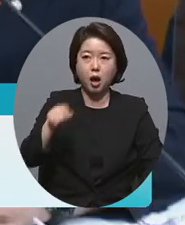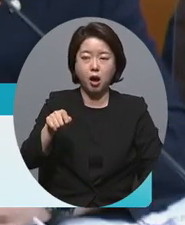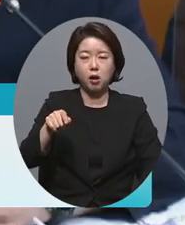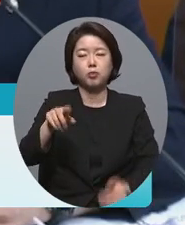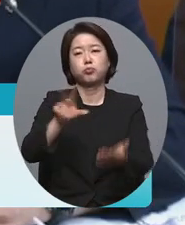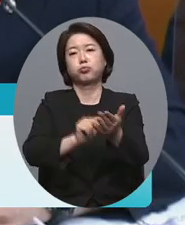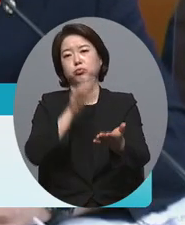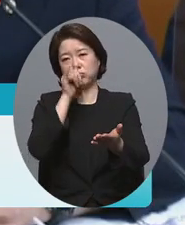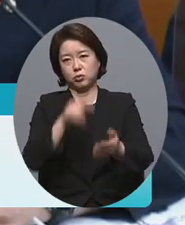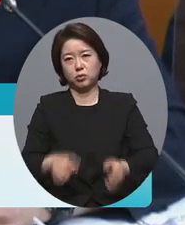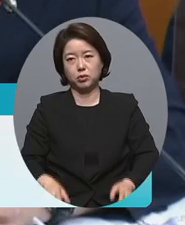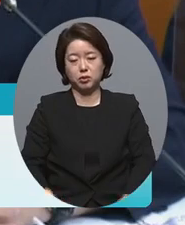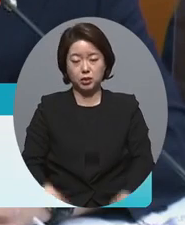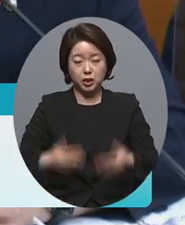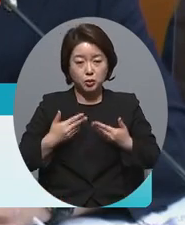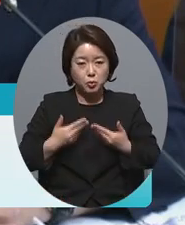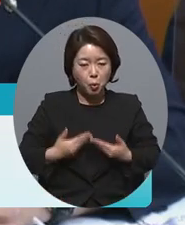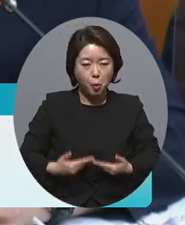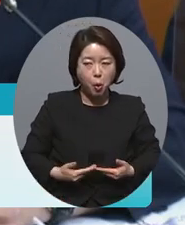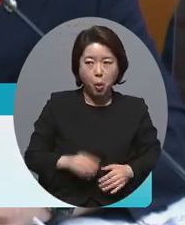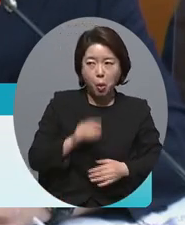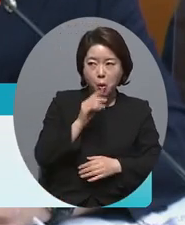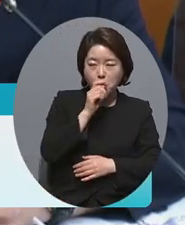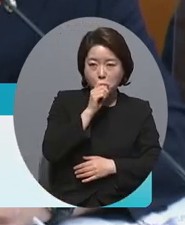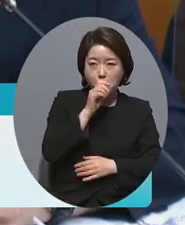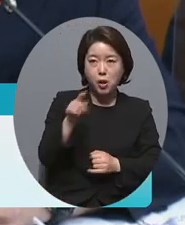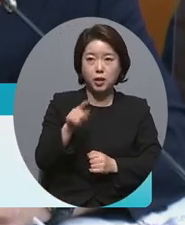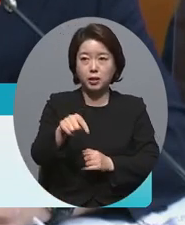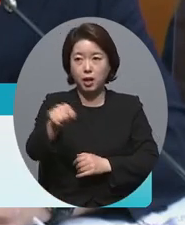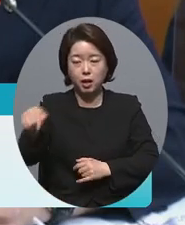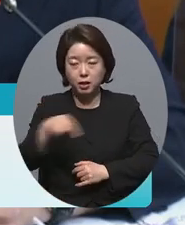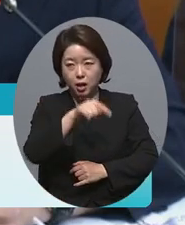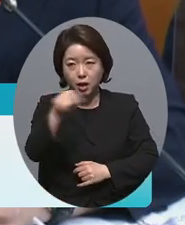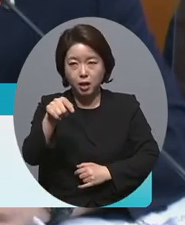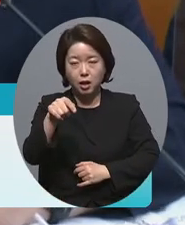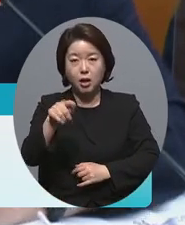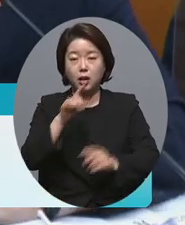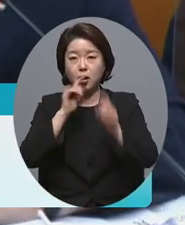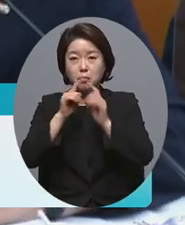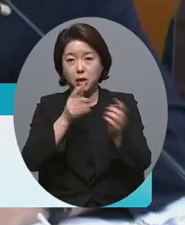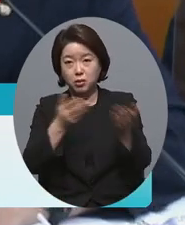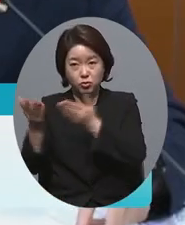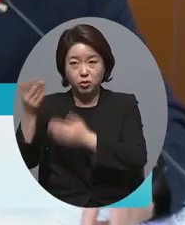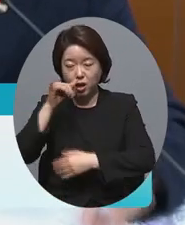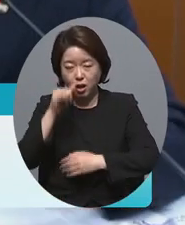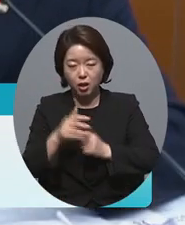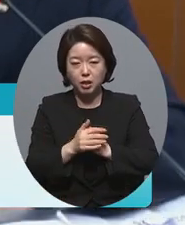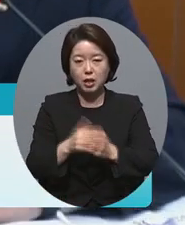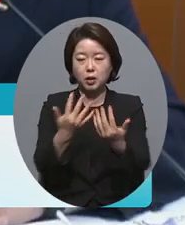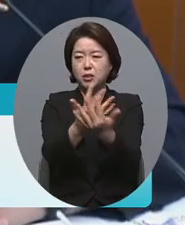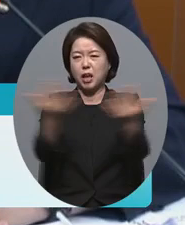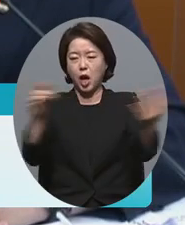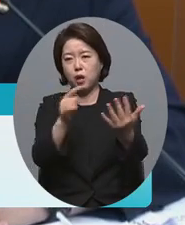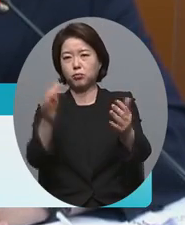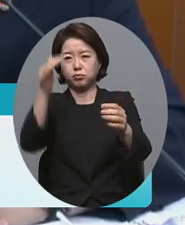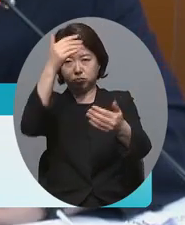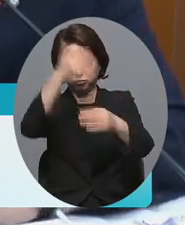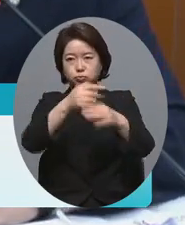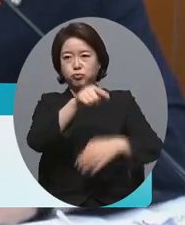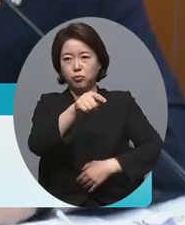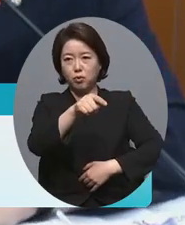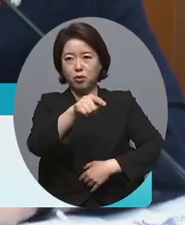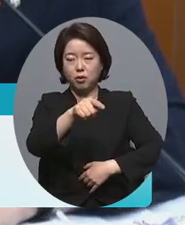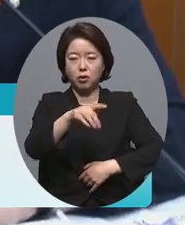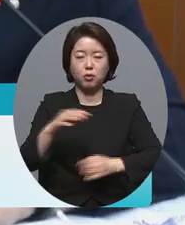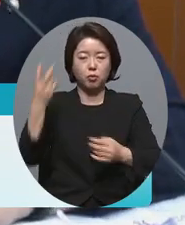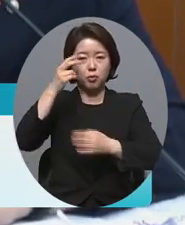있습니다. 이게 조용히 있다 들어오신 것처럼 말씀하시는데 계속 앞에 막고 있지 않았습니까? 그거를 뚫고 들어온 것이고 검찰에서 적법하게 했을 거라고 저는